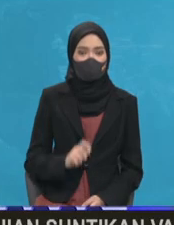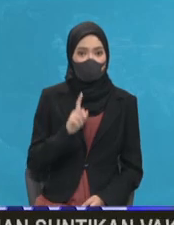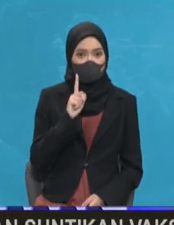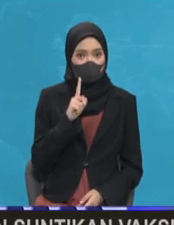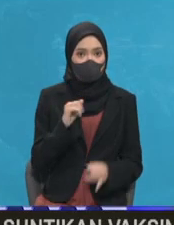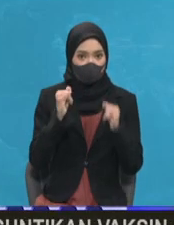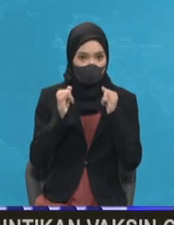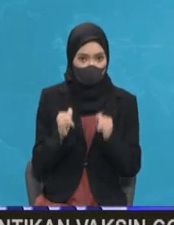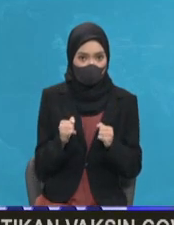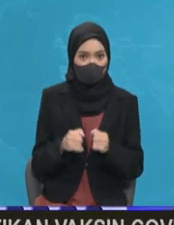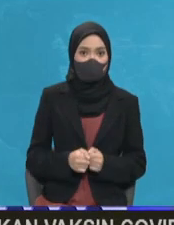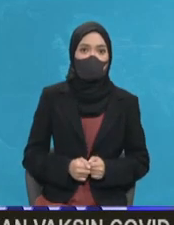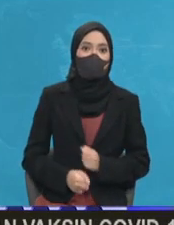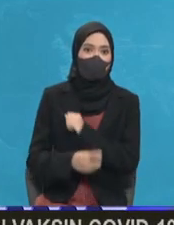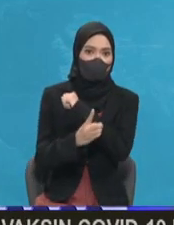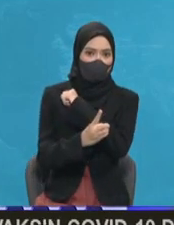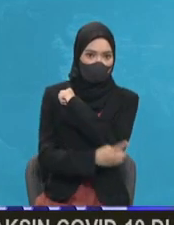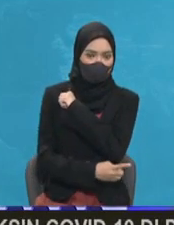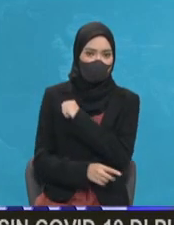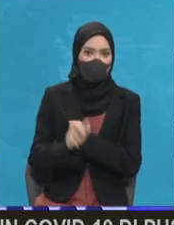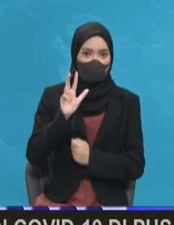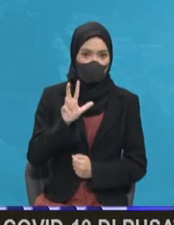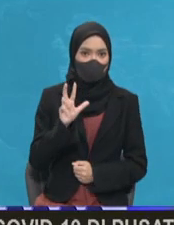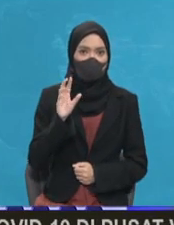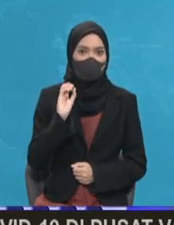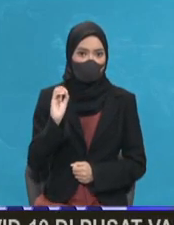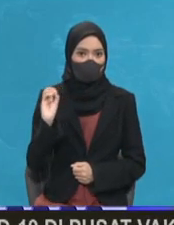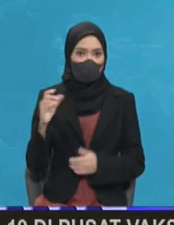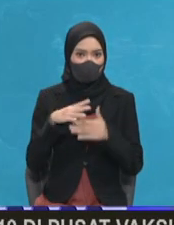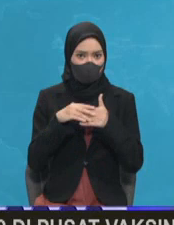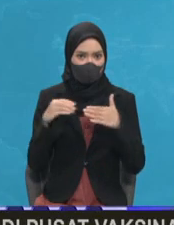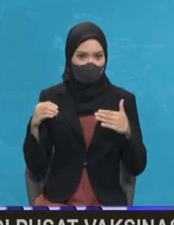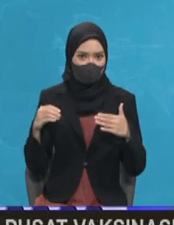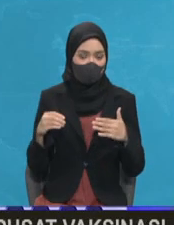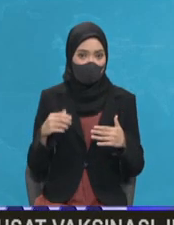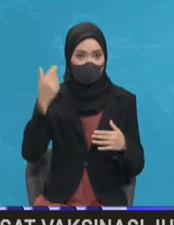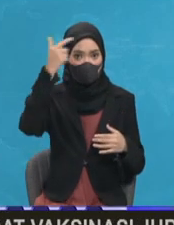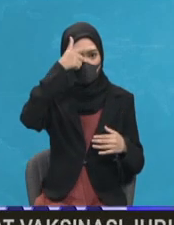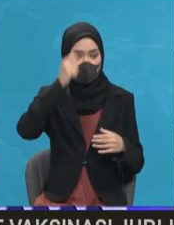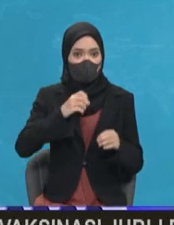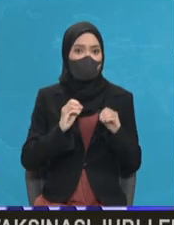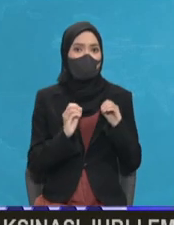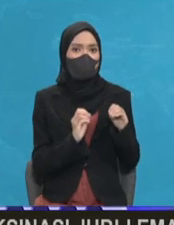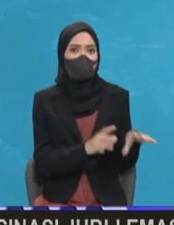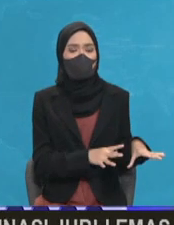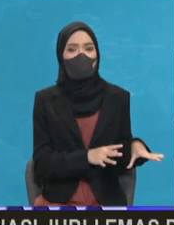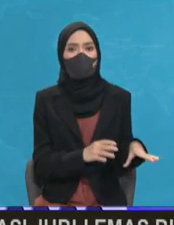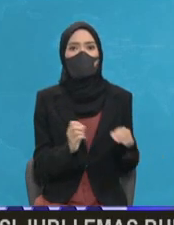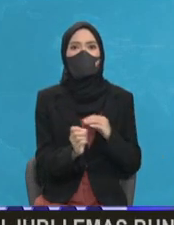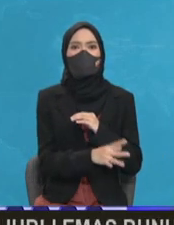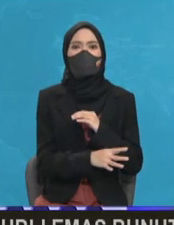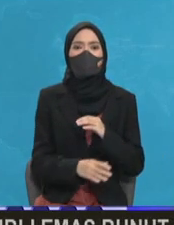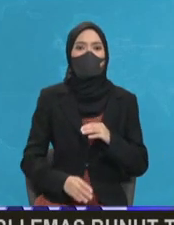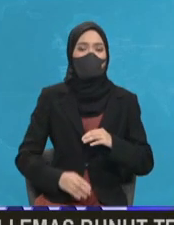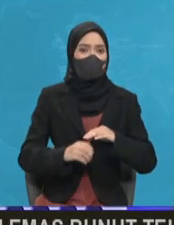Hai seorang individu dikenakan denda Kompang 300 Ringgit setelah didapati membuang sampah dari kendaraan di kawasan